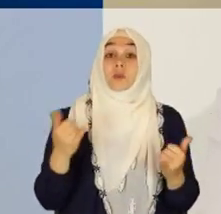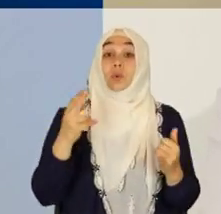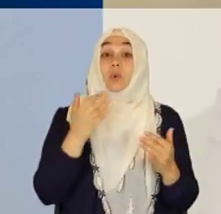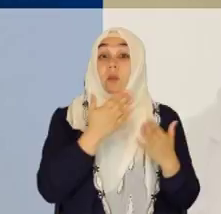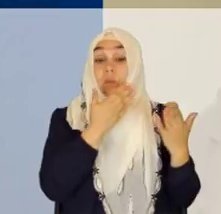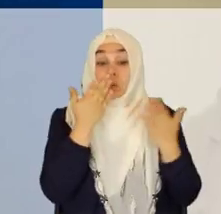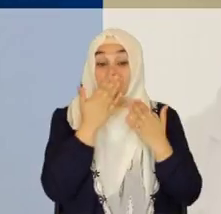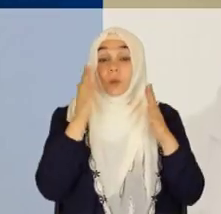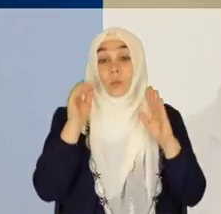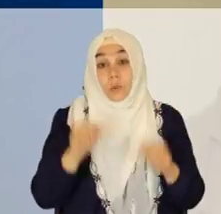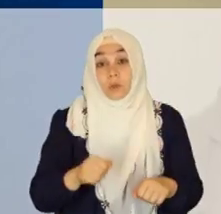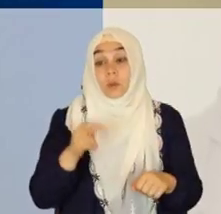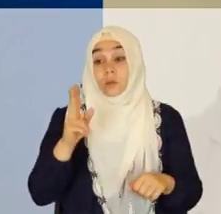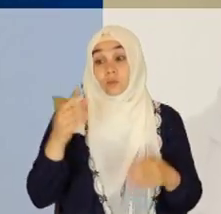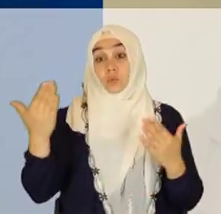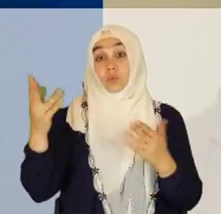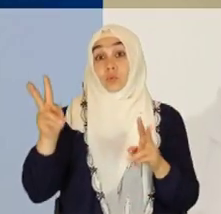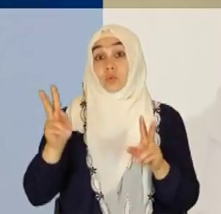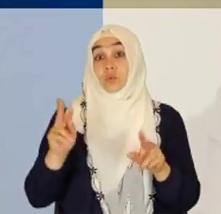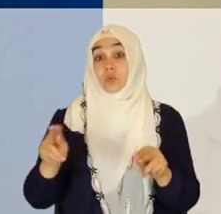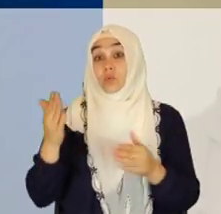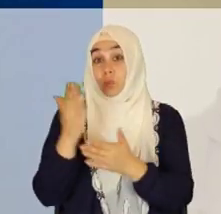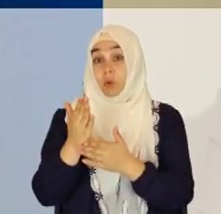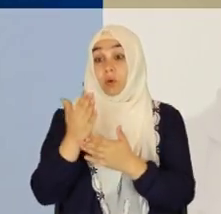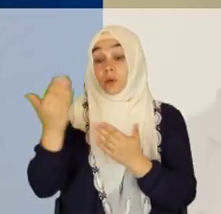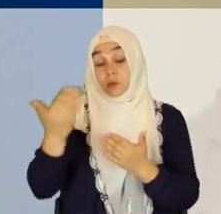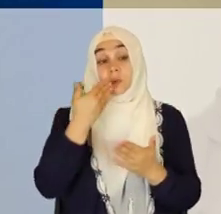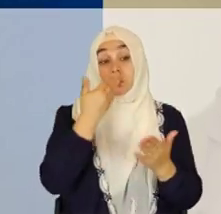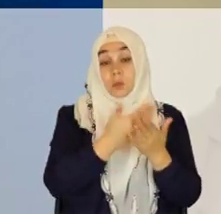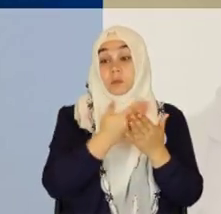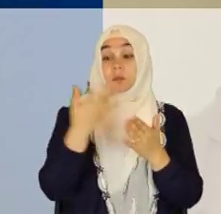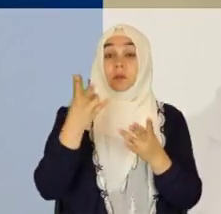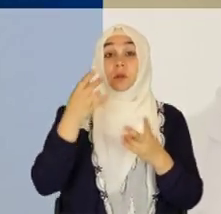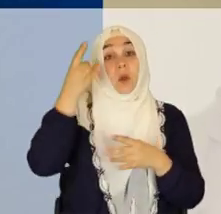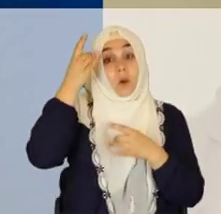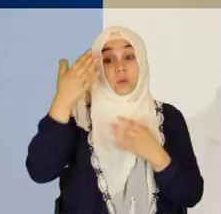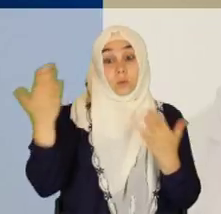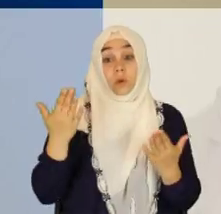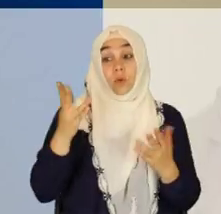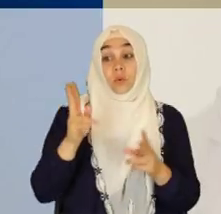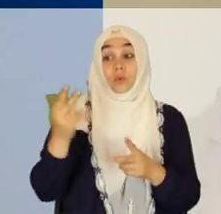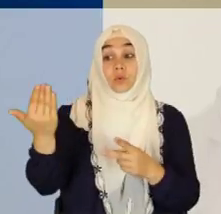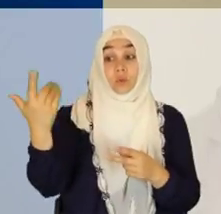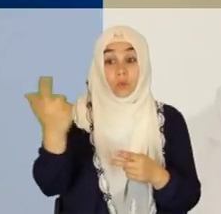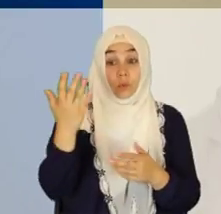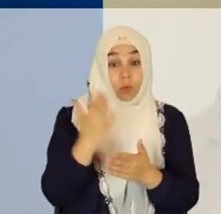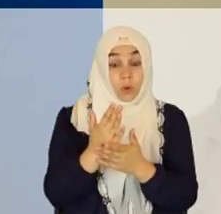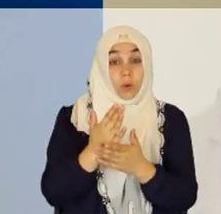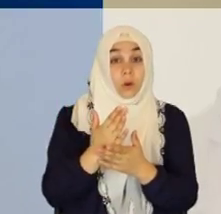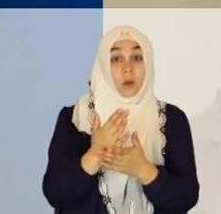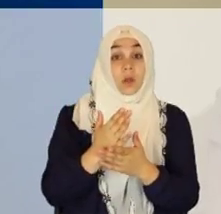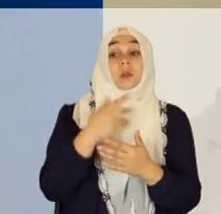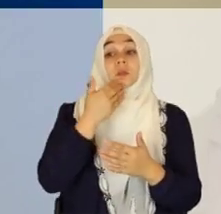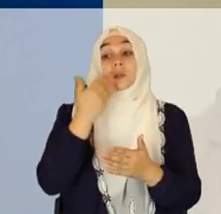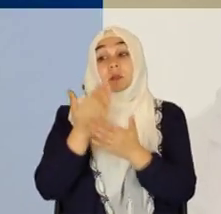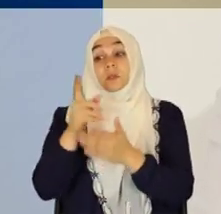qilsam bo'ladimi, yo'qmi deb ustozdan so'rash kerak. Odob shu. Odob shu. Boshlarida ustozlari turibdi, shu